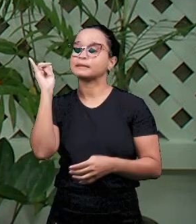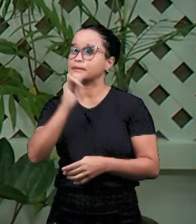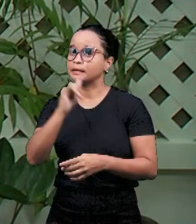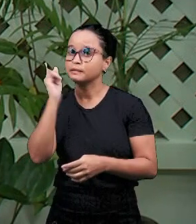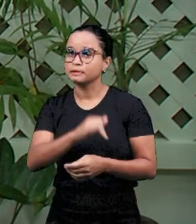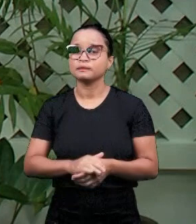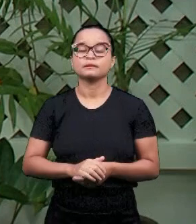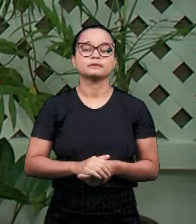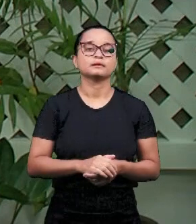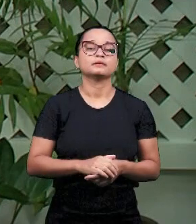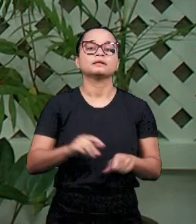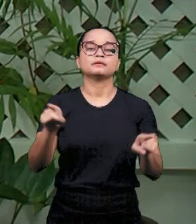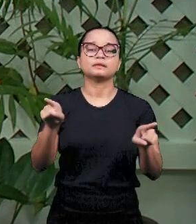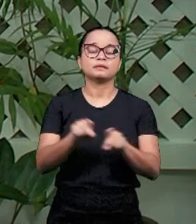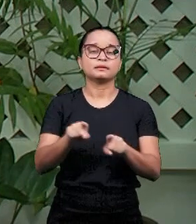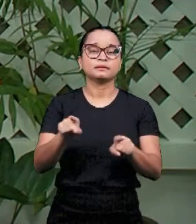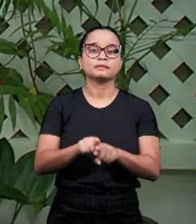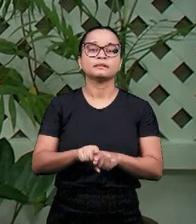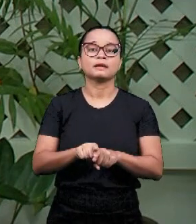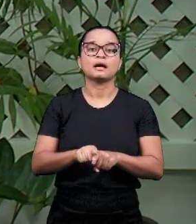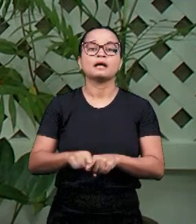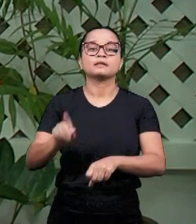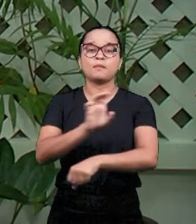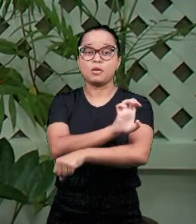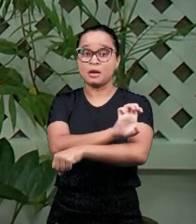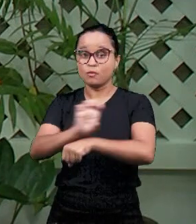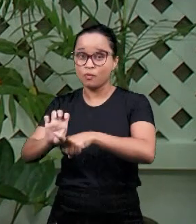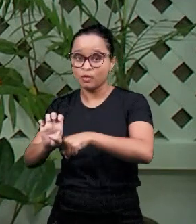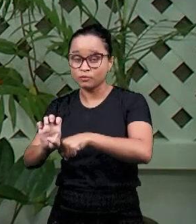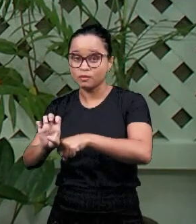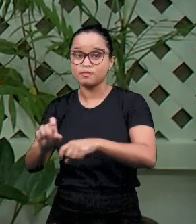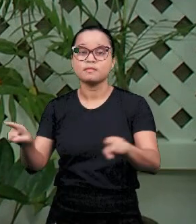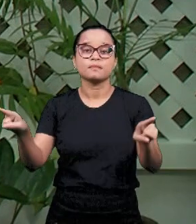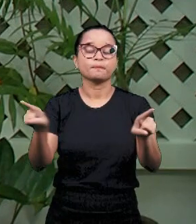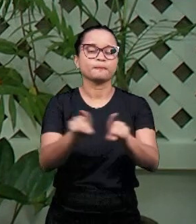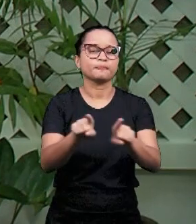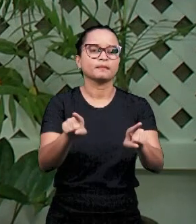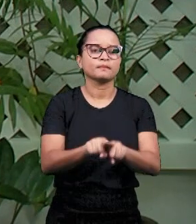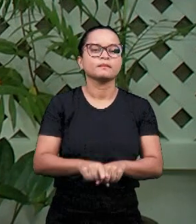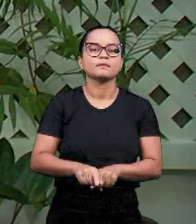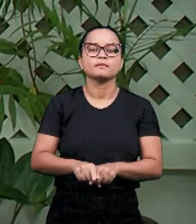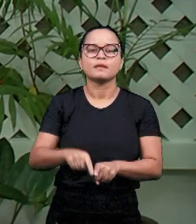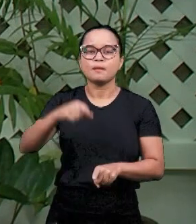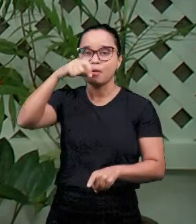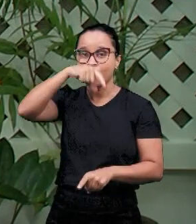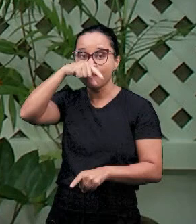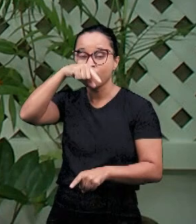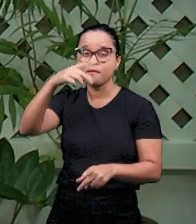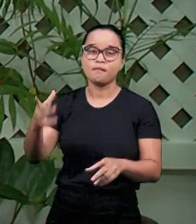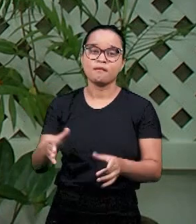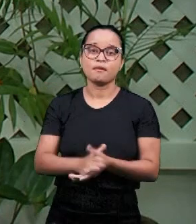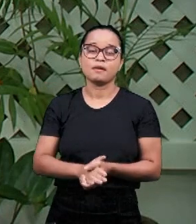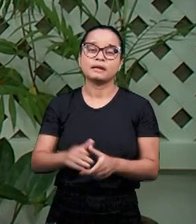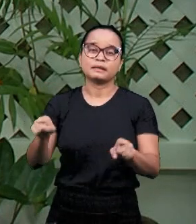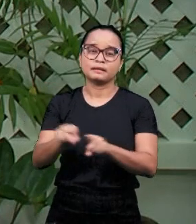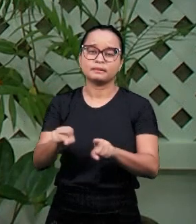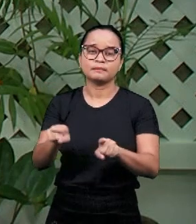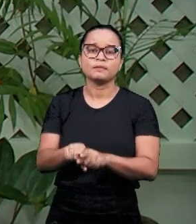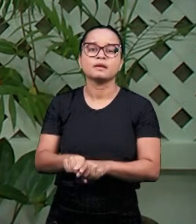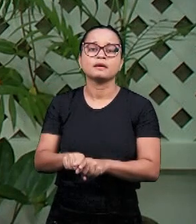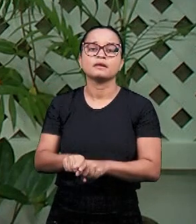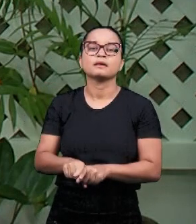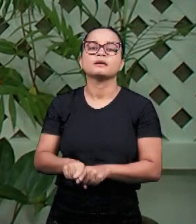à l'Équateur, Pérou, au Portugal, nous avons déjà dit, Uruguay. Mes frères,